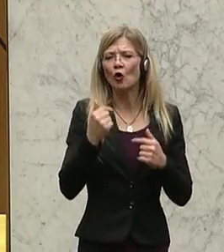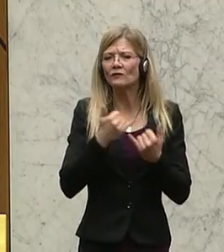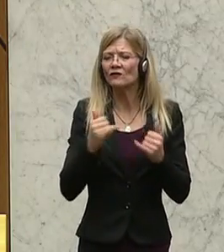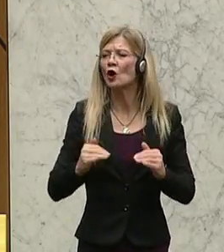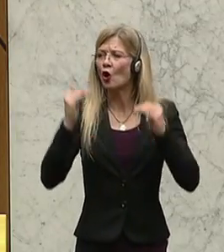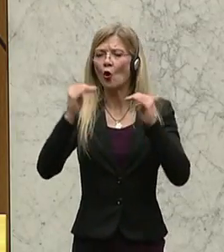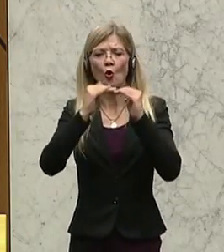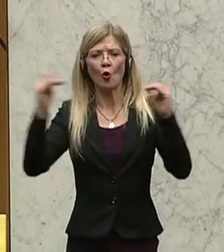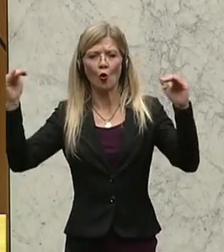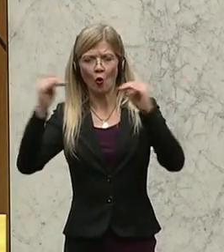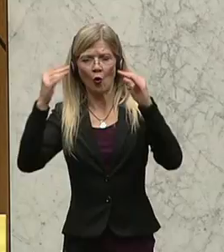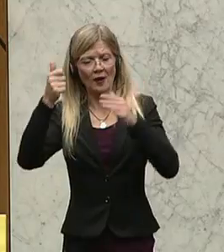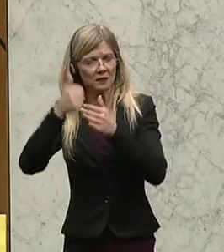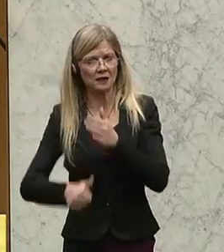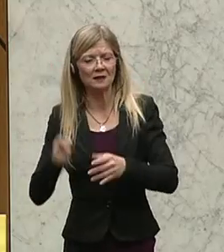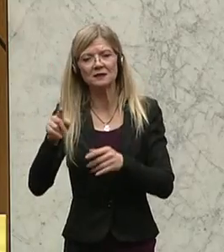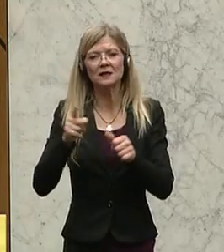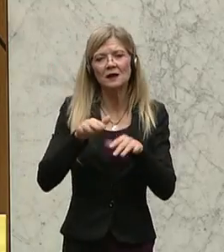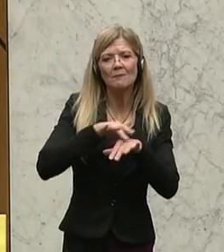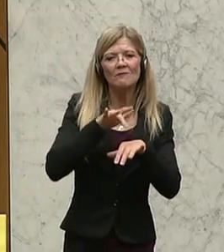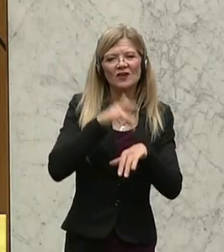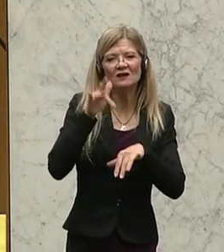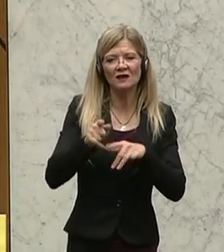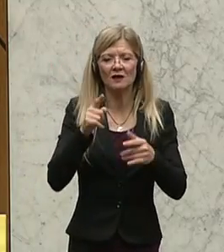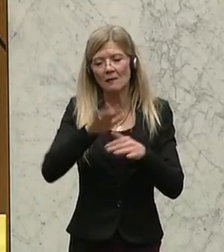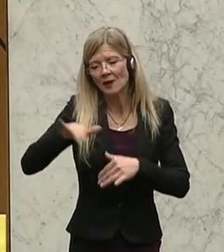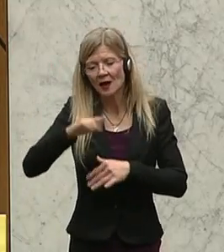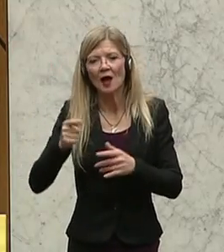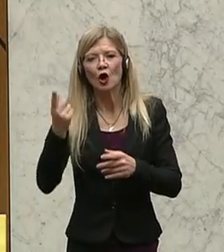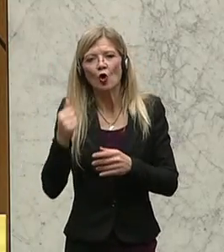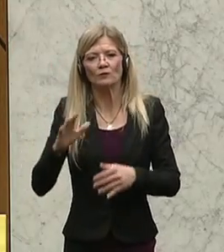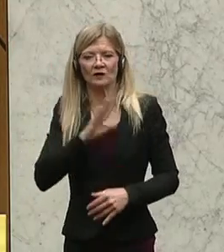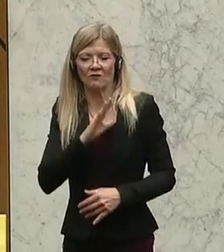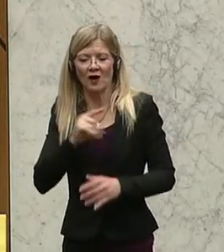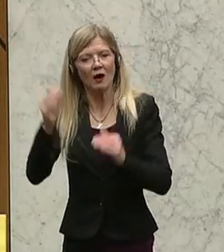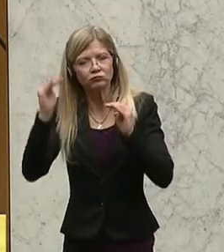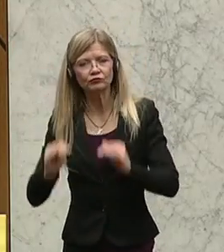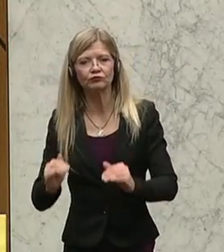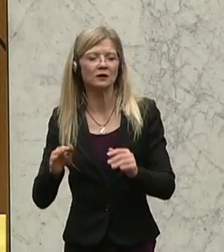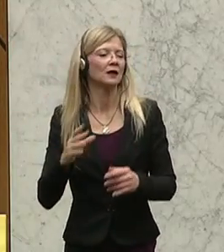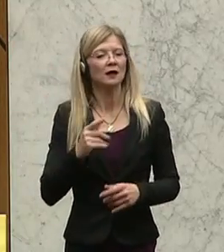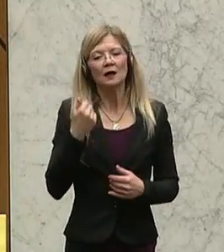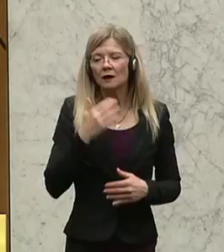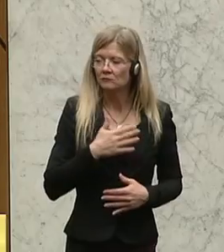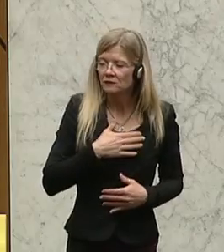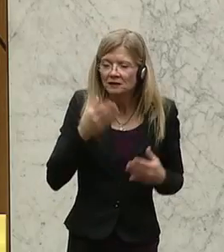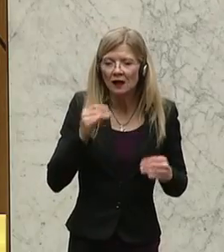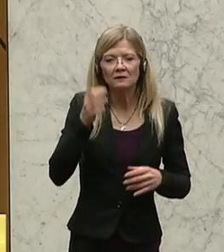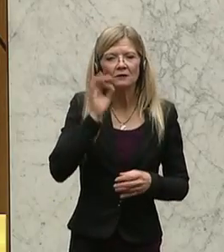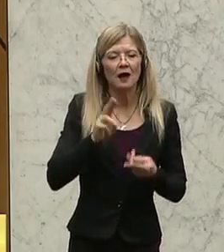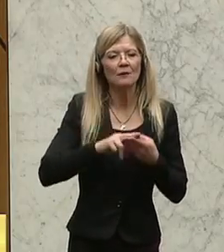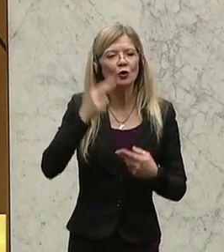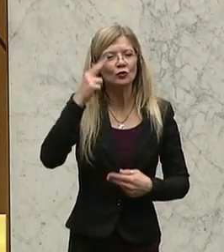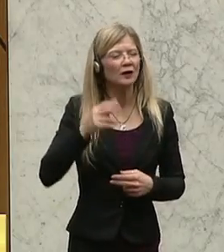Bereichen gefährdet werden. Meine sehr geehrten Damen und Herren, vergessen Sie bitte nicht, dass es bei CETA um ein Handelsabkommen